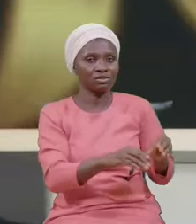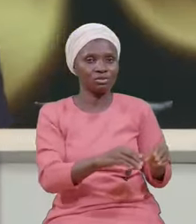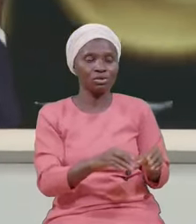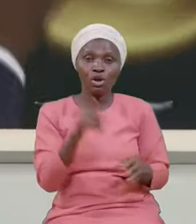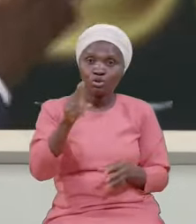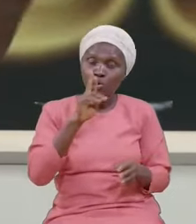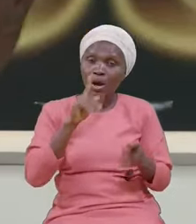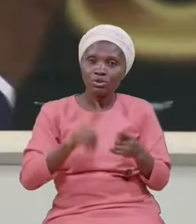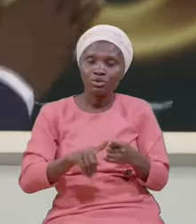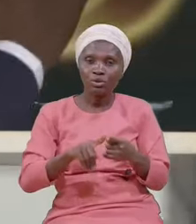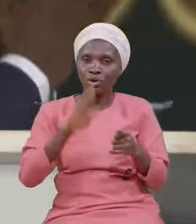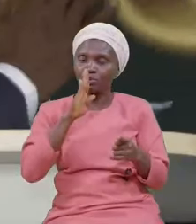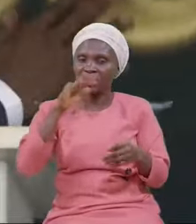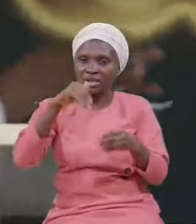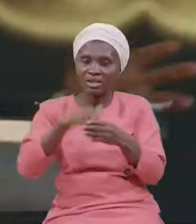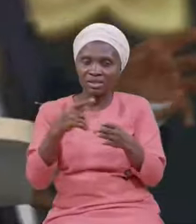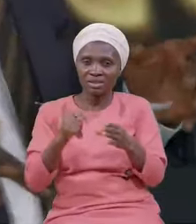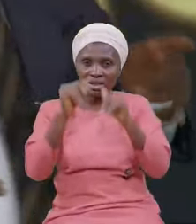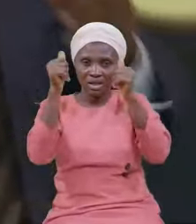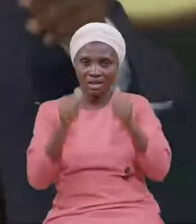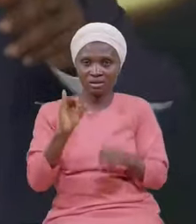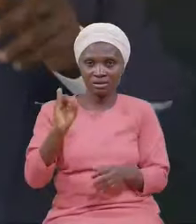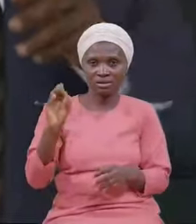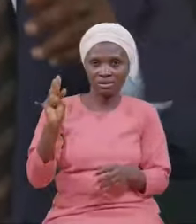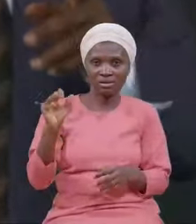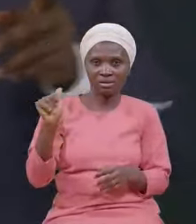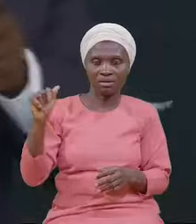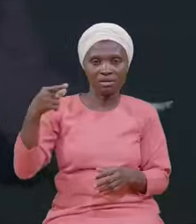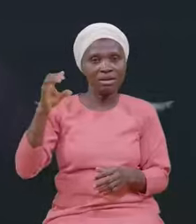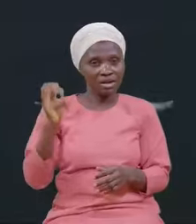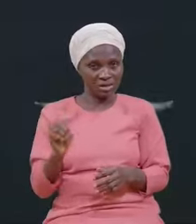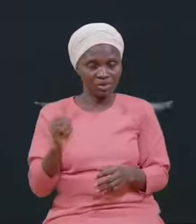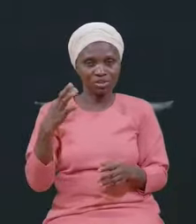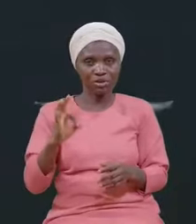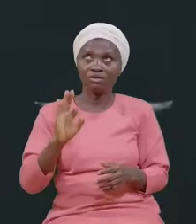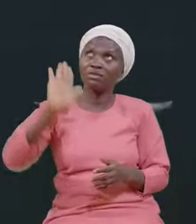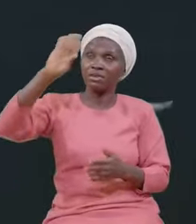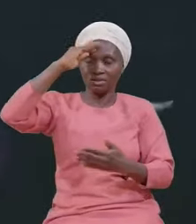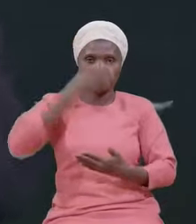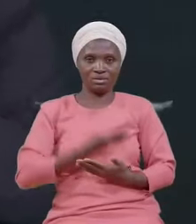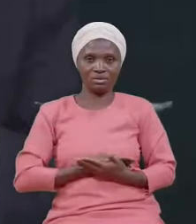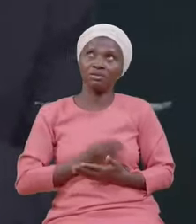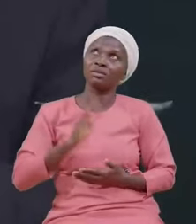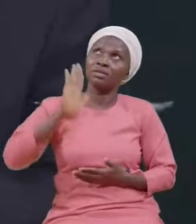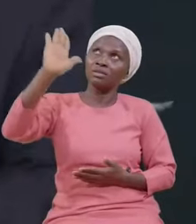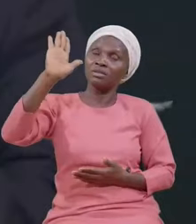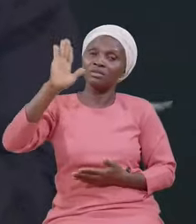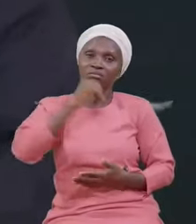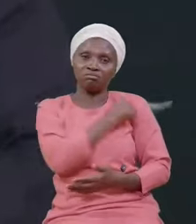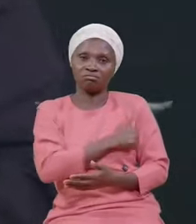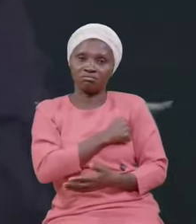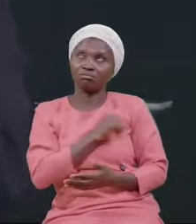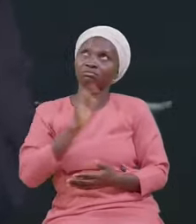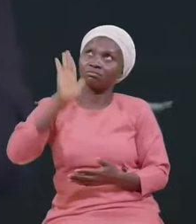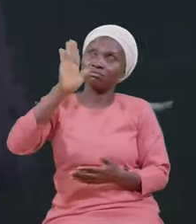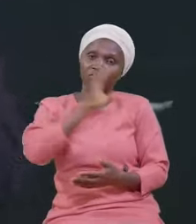être semblable à l'image de son Fils. Son attitude, son caractère, ses